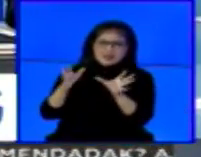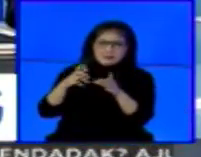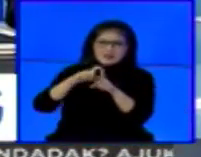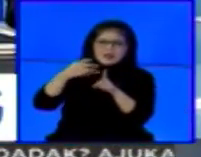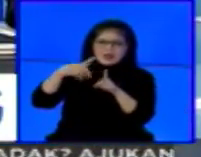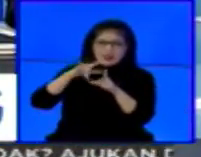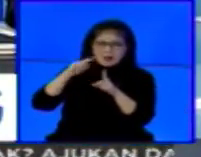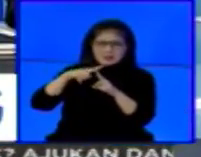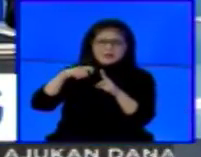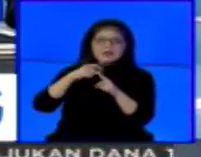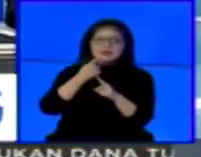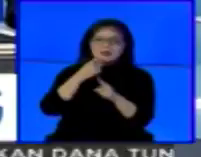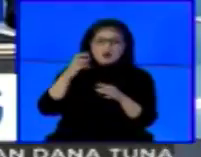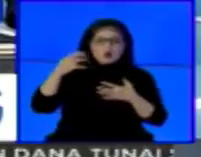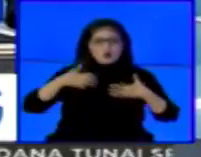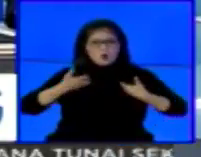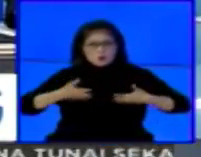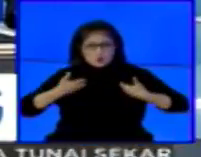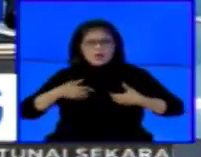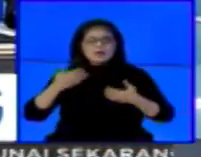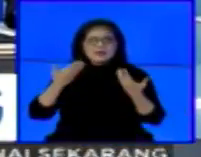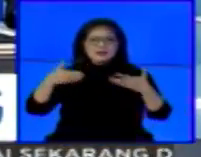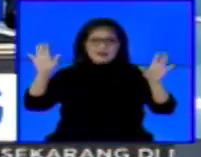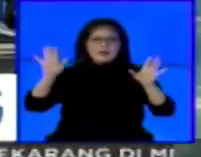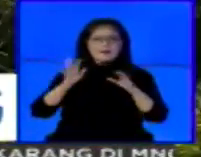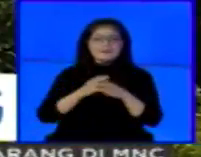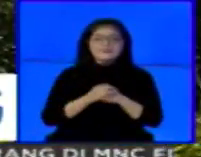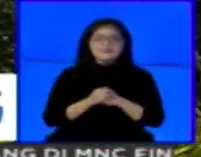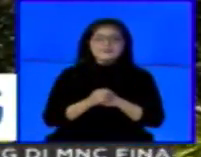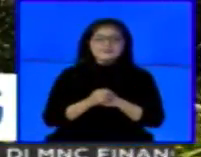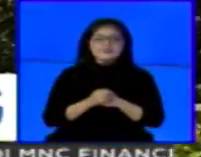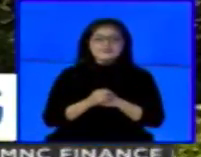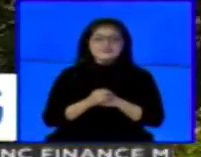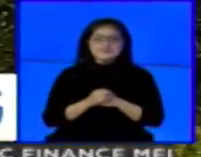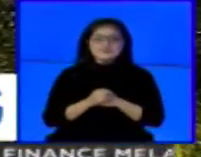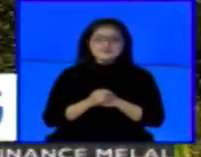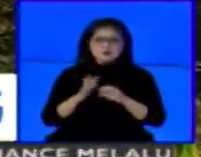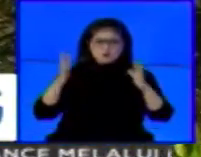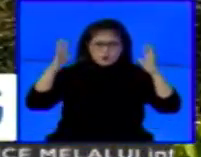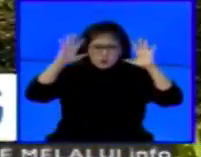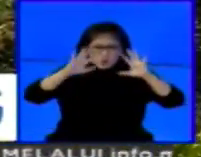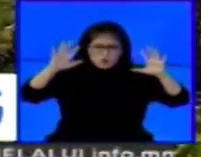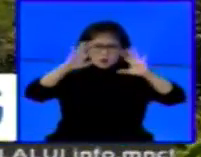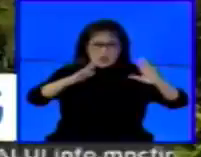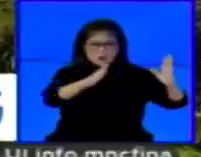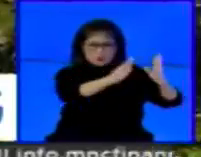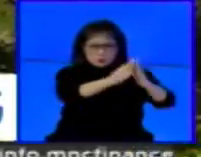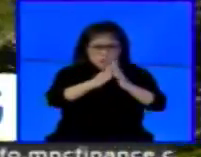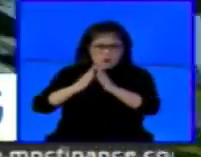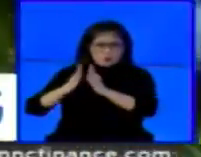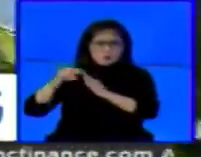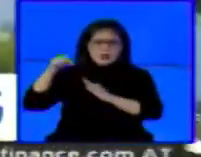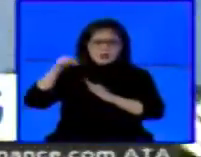PLTA Datang Orang Utan Menghilang. Hutan dan kawasan pegunungan menyimpan keanekaragaman